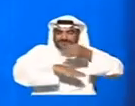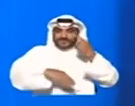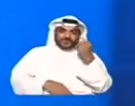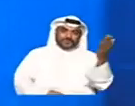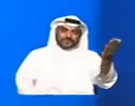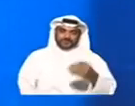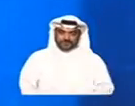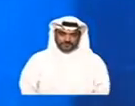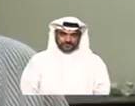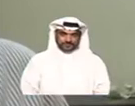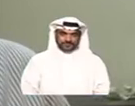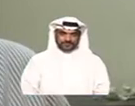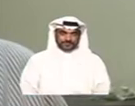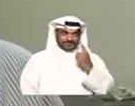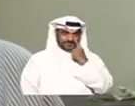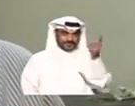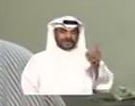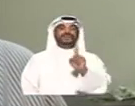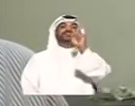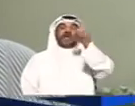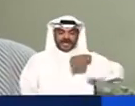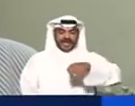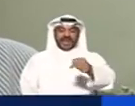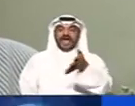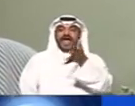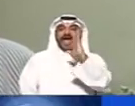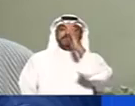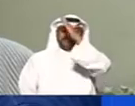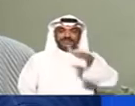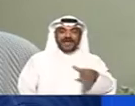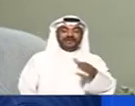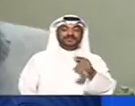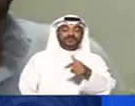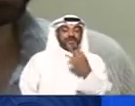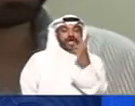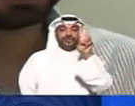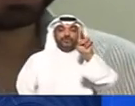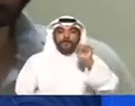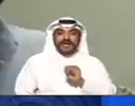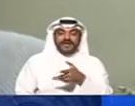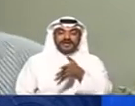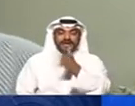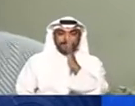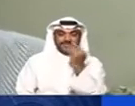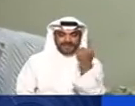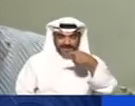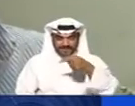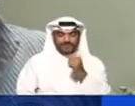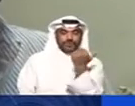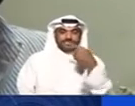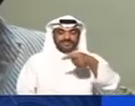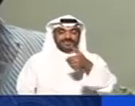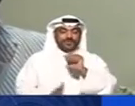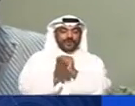الاجتماع. تاريخ 15-16 تستضيف دولة الكويت أعمال القمة 73